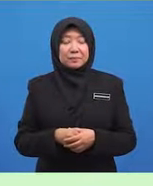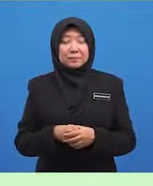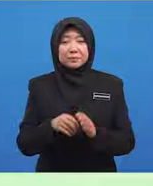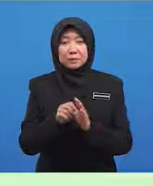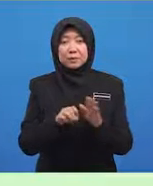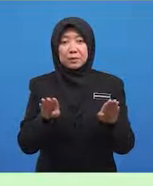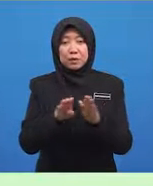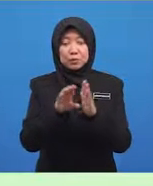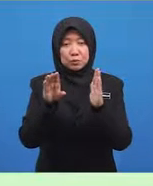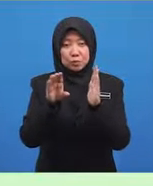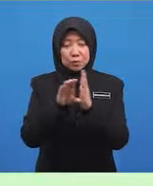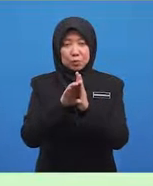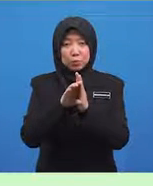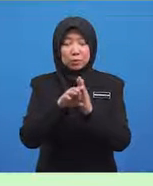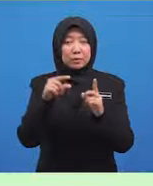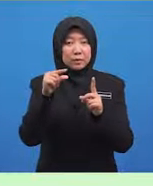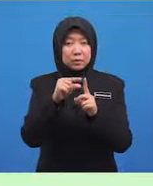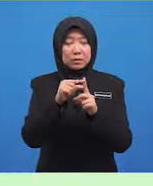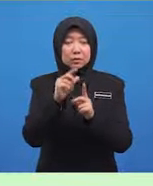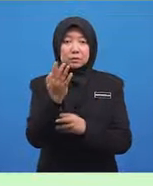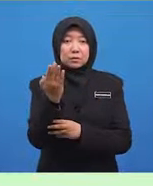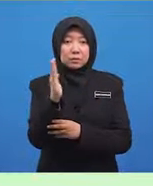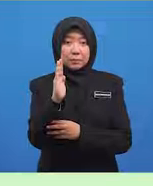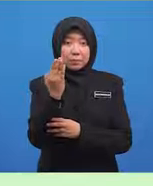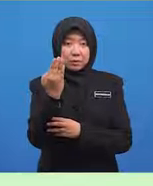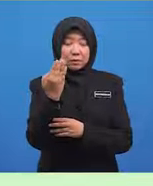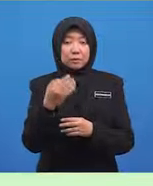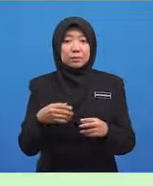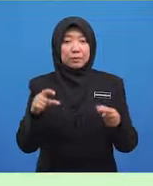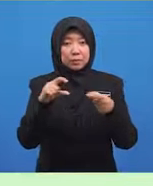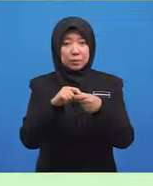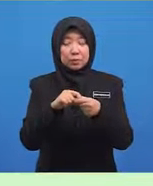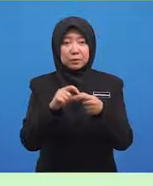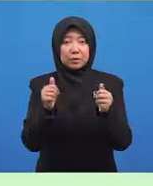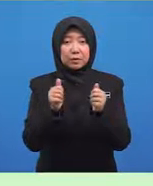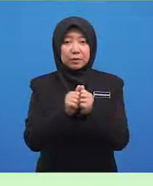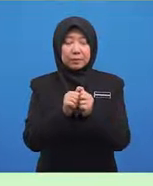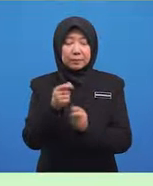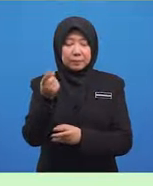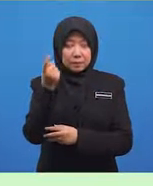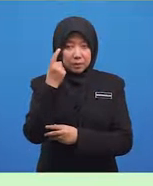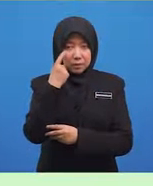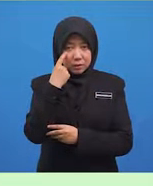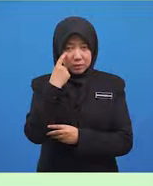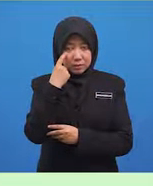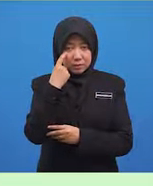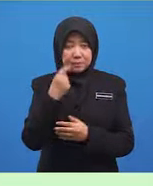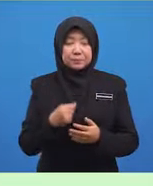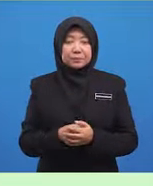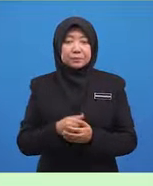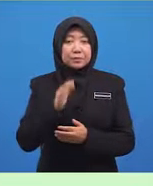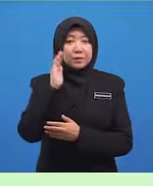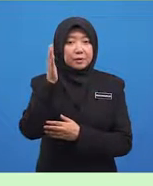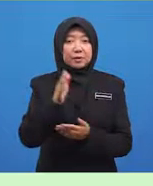contoh, perkataan cermin apabila digabungkan dengan perkataan mata